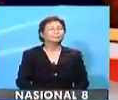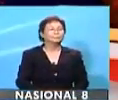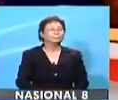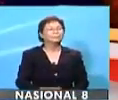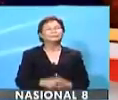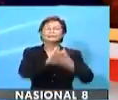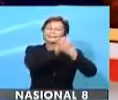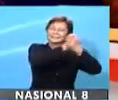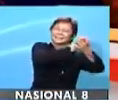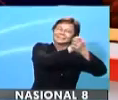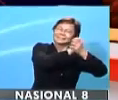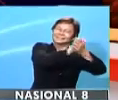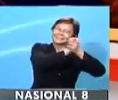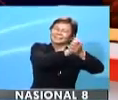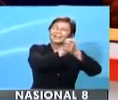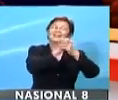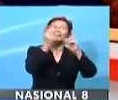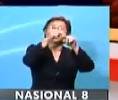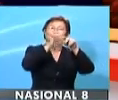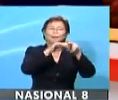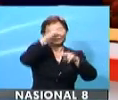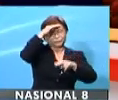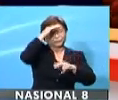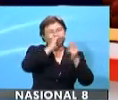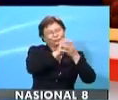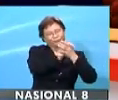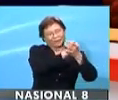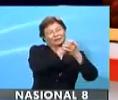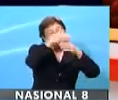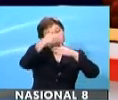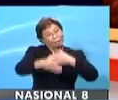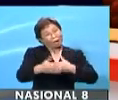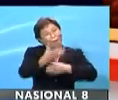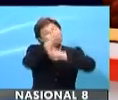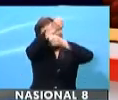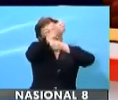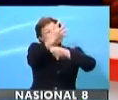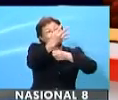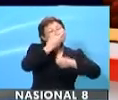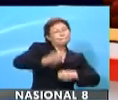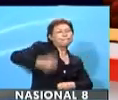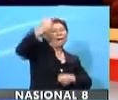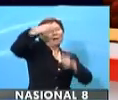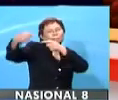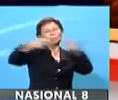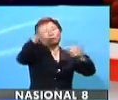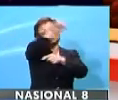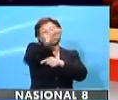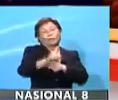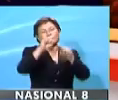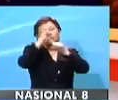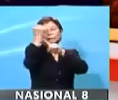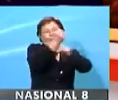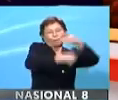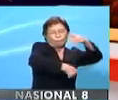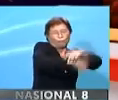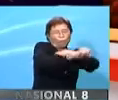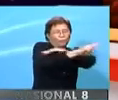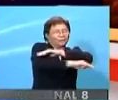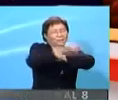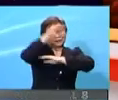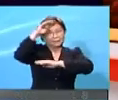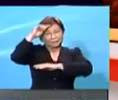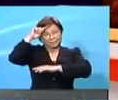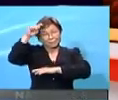Apapun, tahniah sekali lagi diucapkan kepada pasukan JDT. Selepas muncul pasukan keempat terbaik dalam Liga Super, Persatuan Bola Sepak Negeri